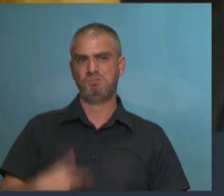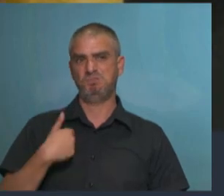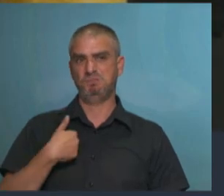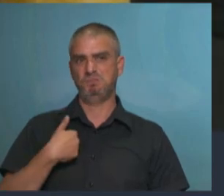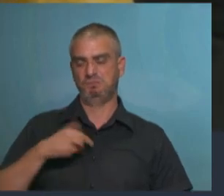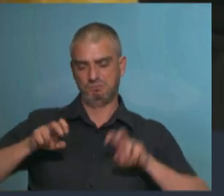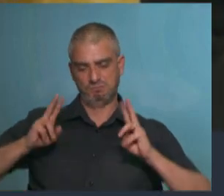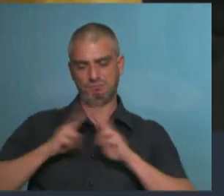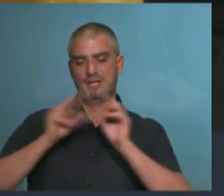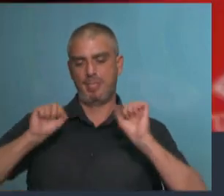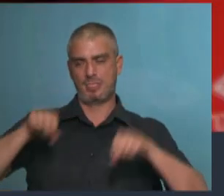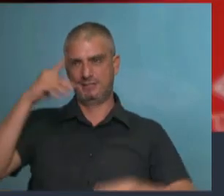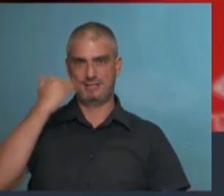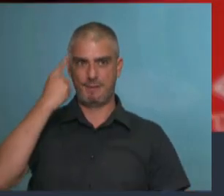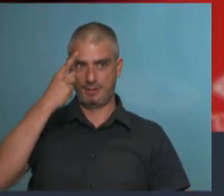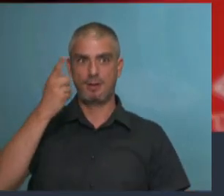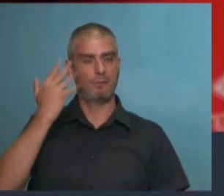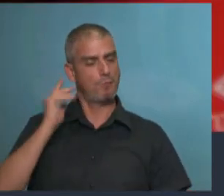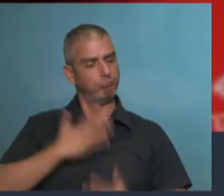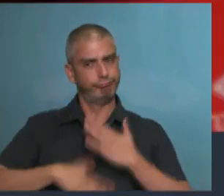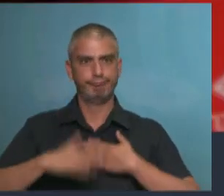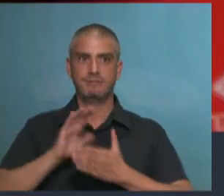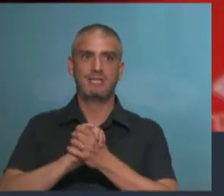נשיא שלהם, היה מאוד